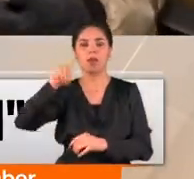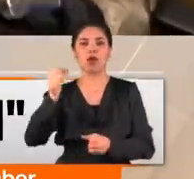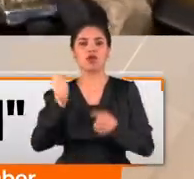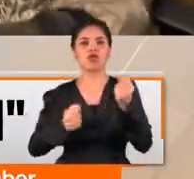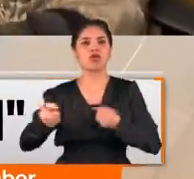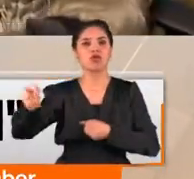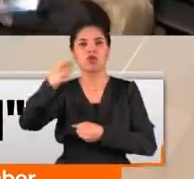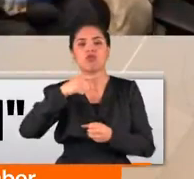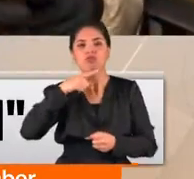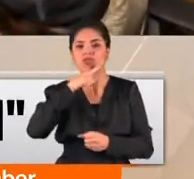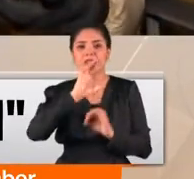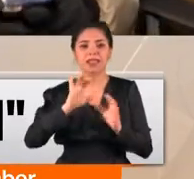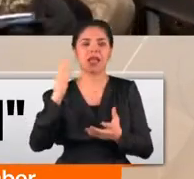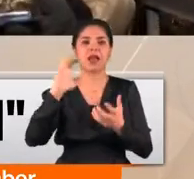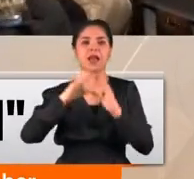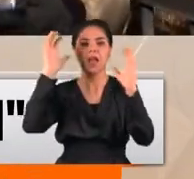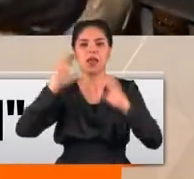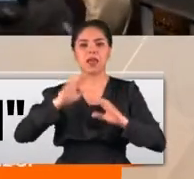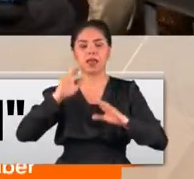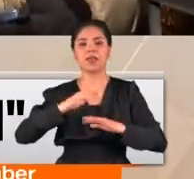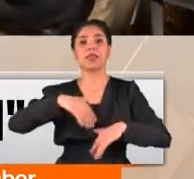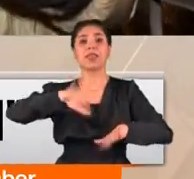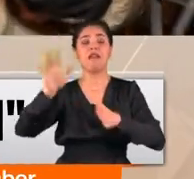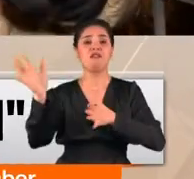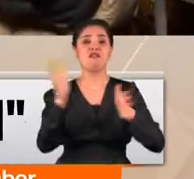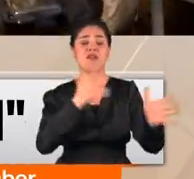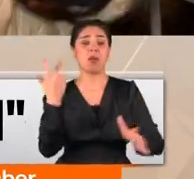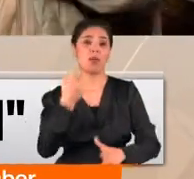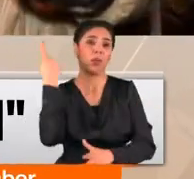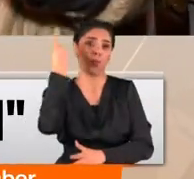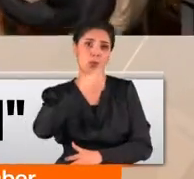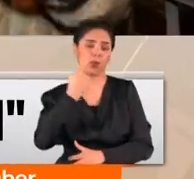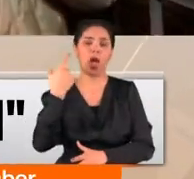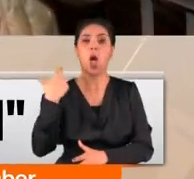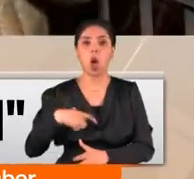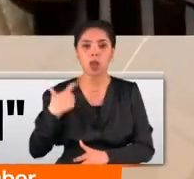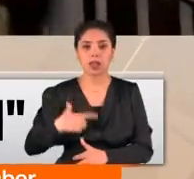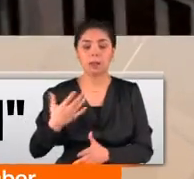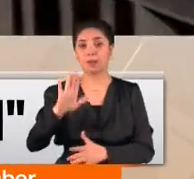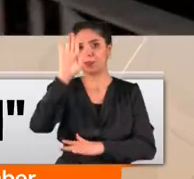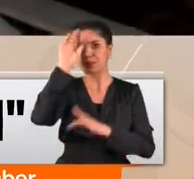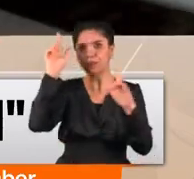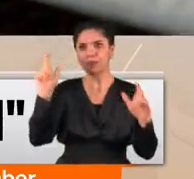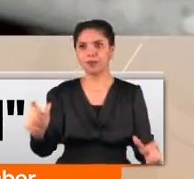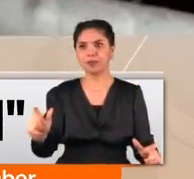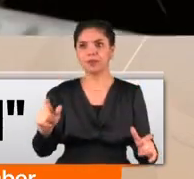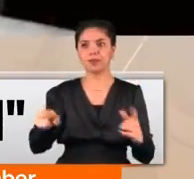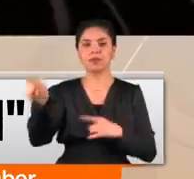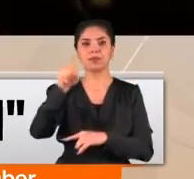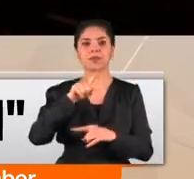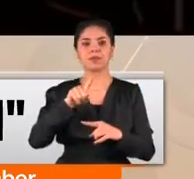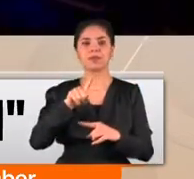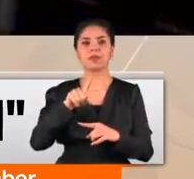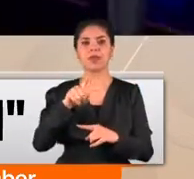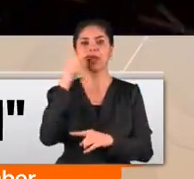esas zorlayan şey kar yağışından ziyade fırtınanın kuvvetiydi. Özellikle İstanbul'da İstanbul inişli ve